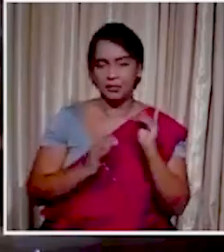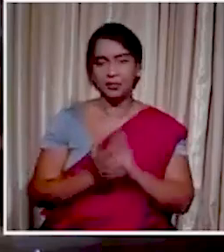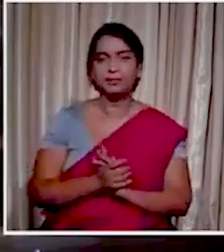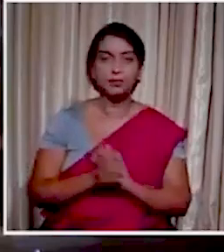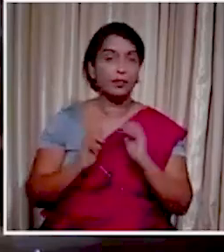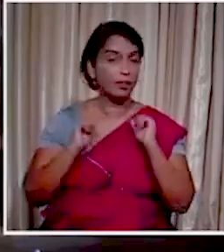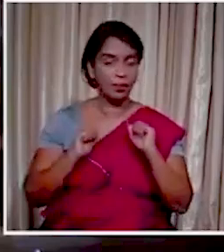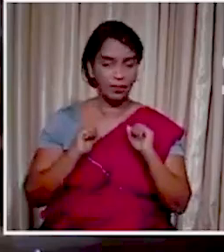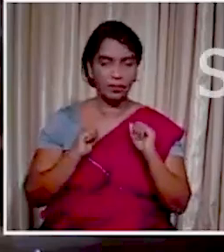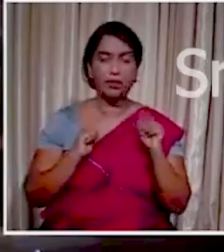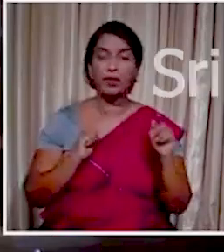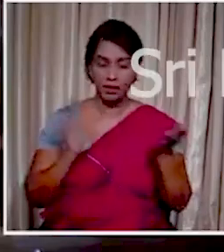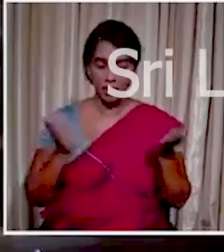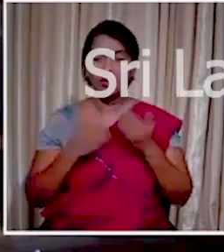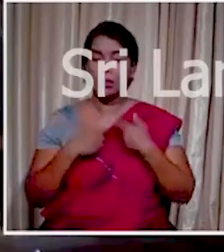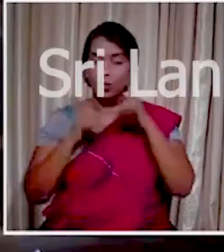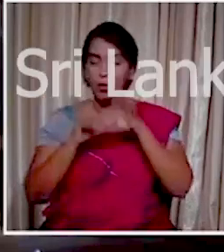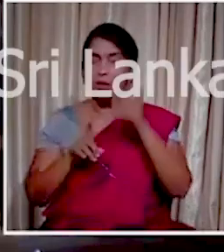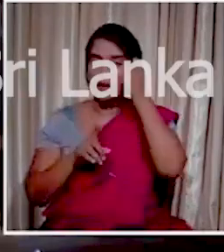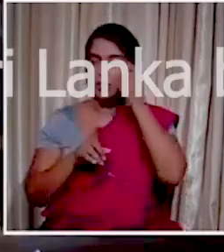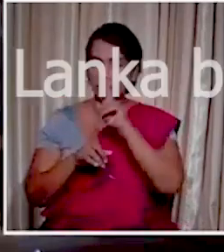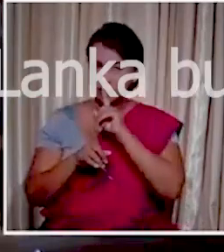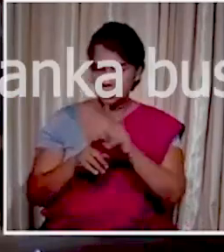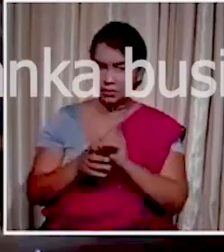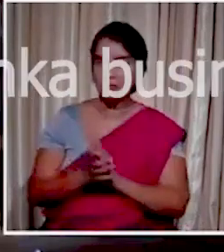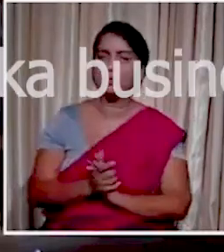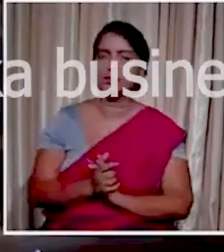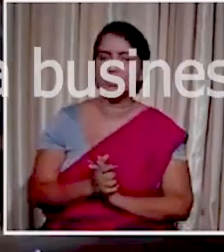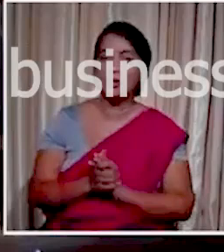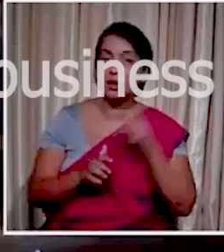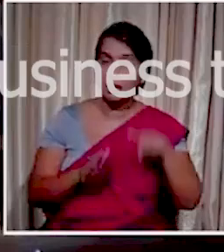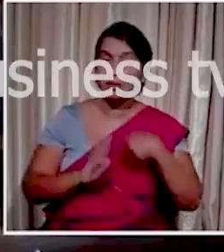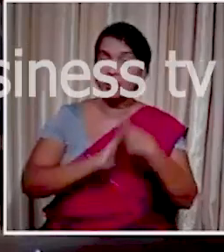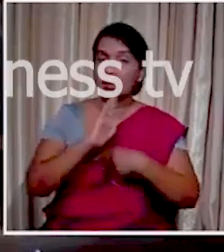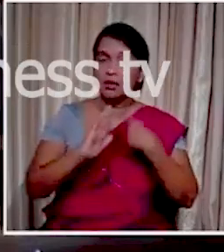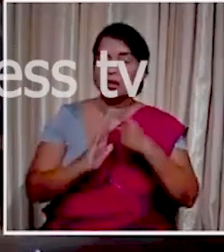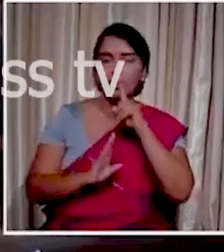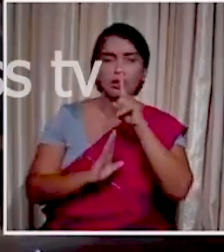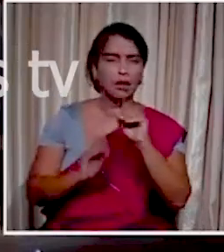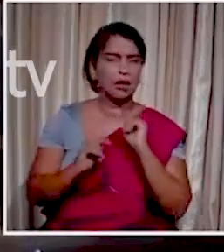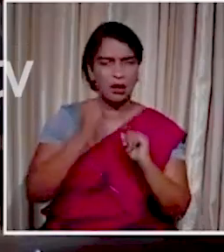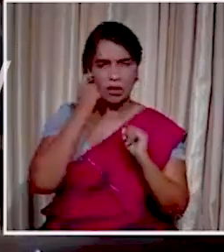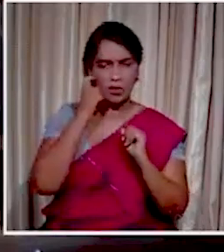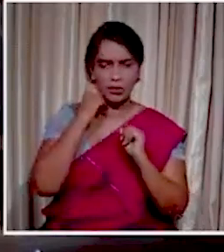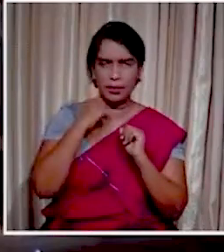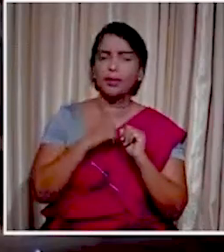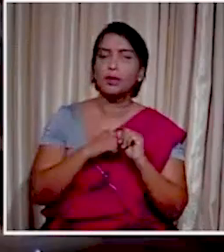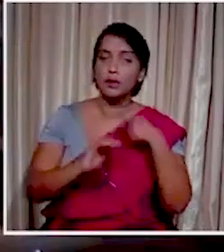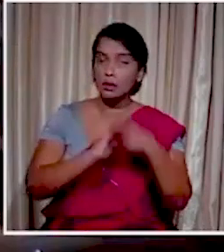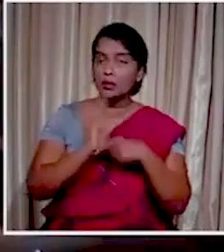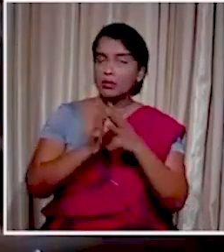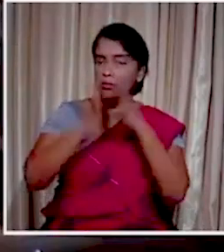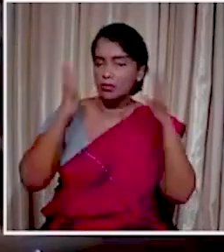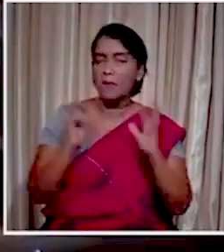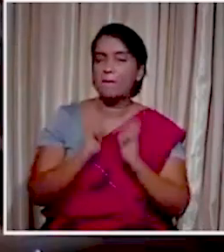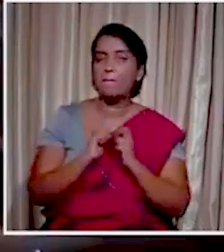ඒ අප විසින් එවැනි යෝජනාවක් කරන්න අද රටේම කියන්නේ කුමක්ද රට විශාල